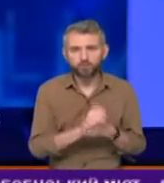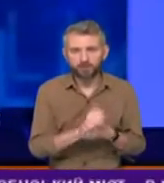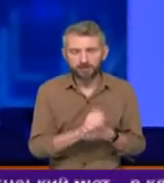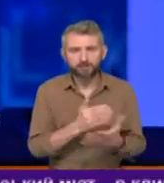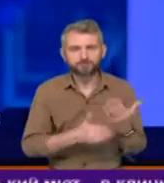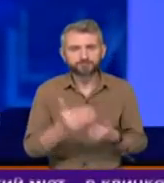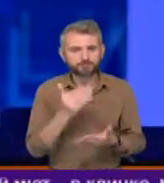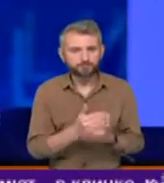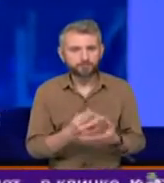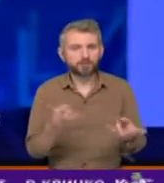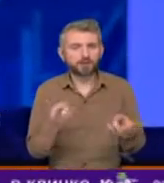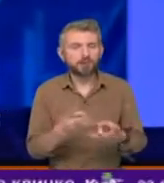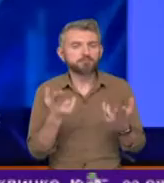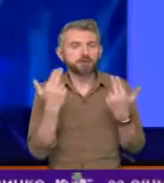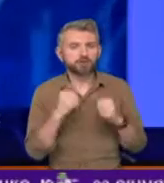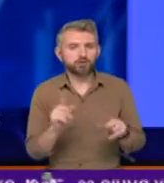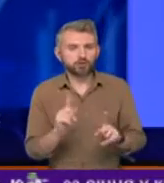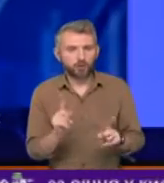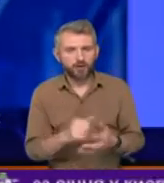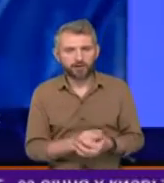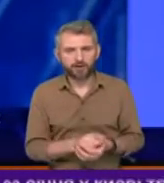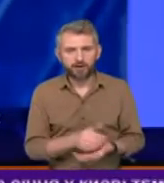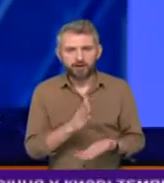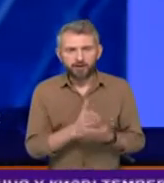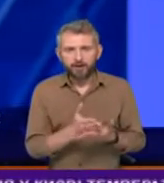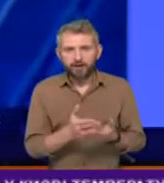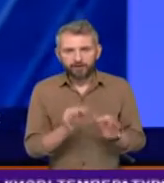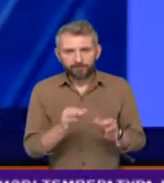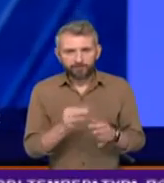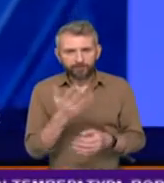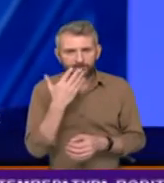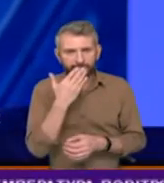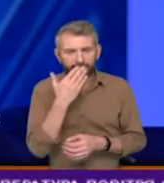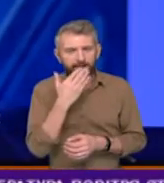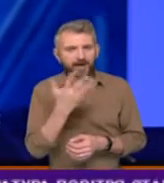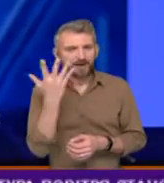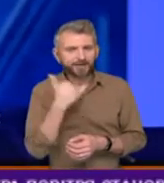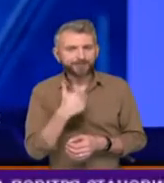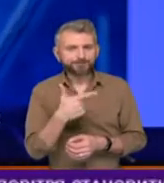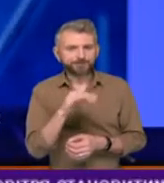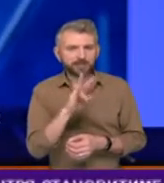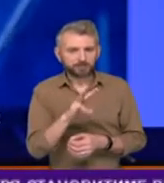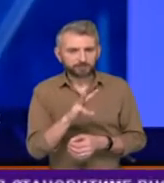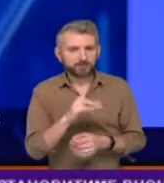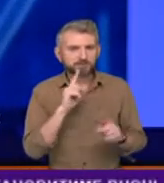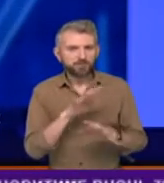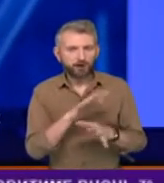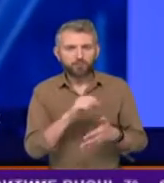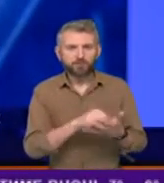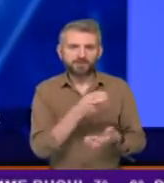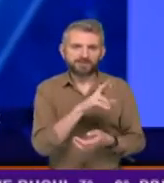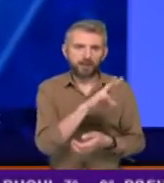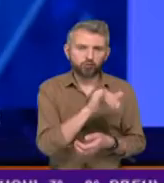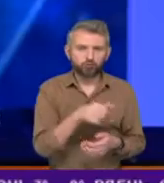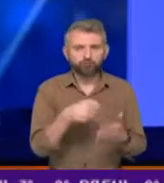врешті-решт, треба з чимось змиритися. Є, звичайно, коли навіть гімні вже, правда, в продовженні співаємо «Від Сяну до Дону», в самій